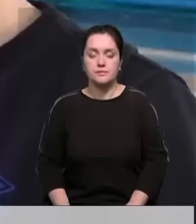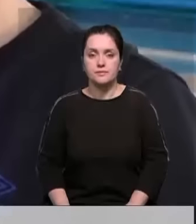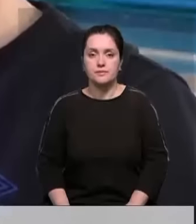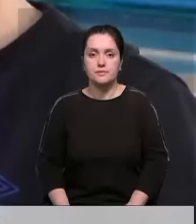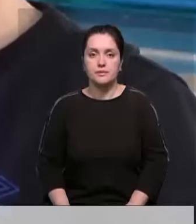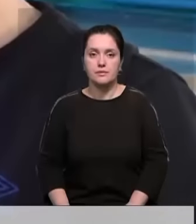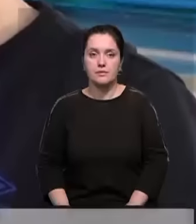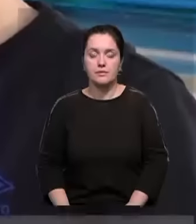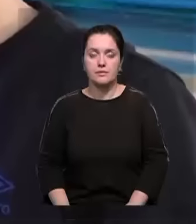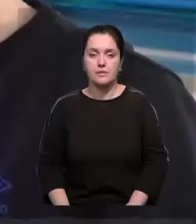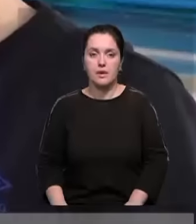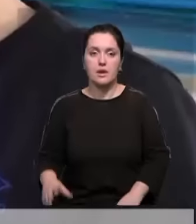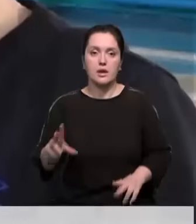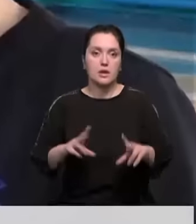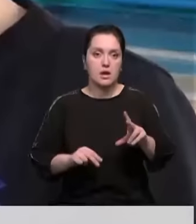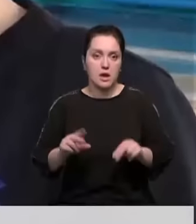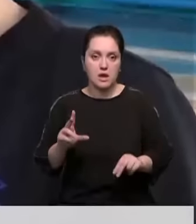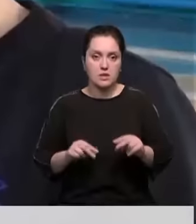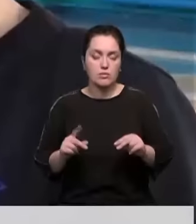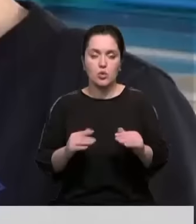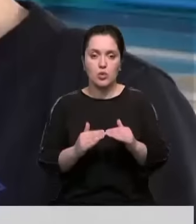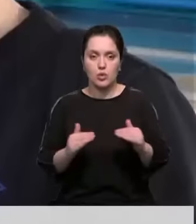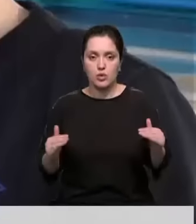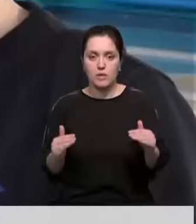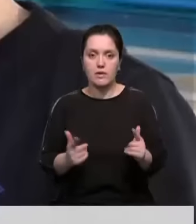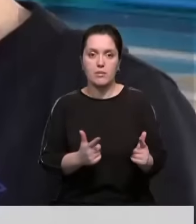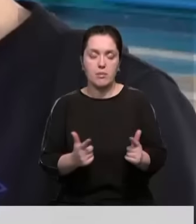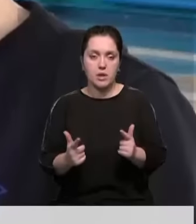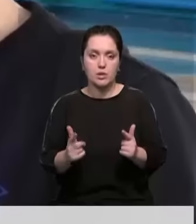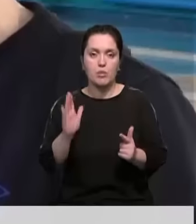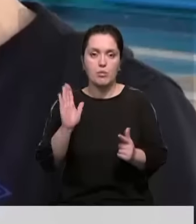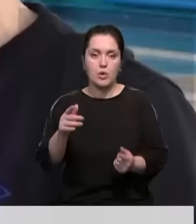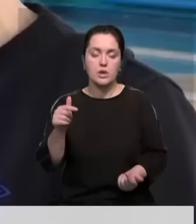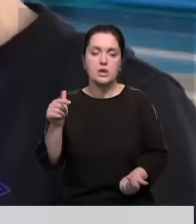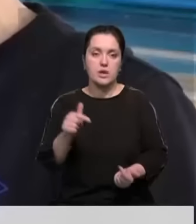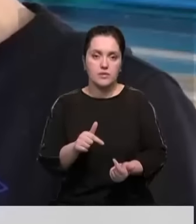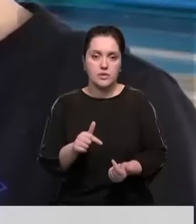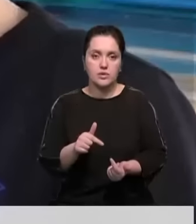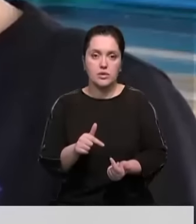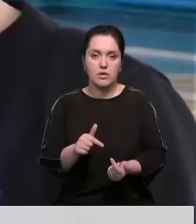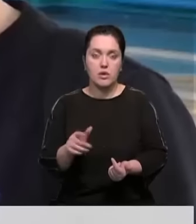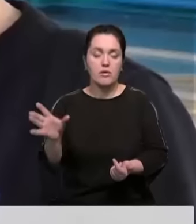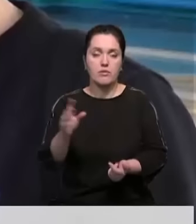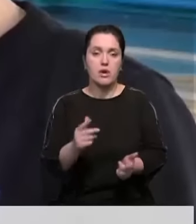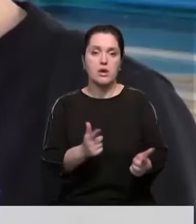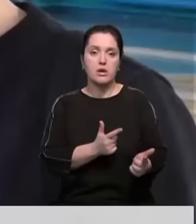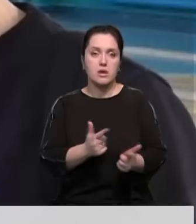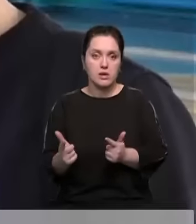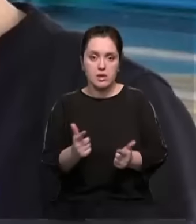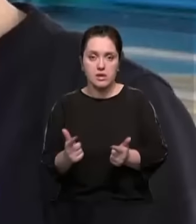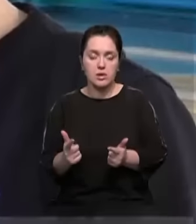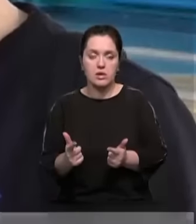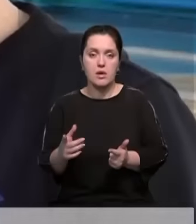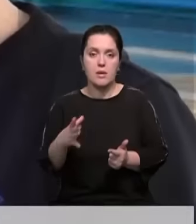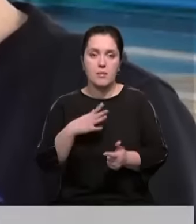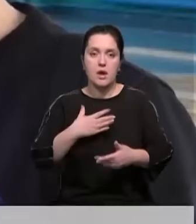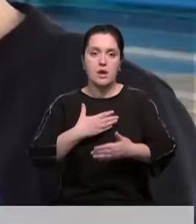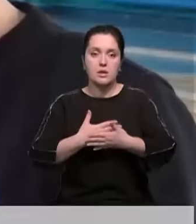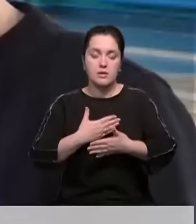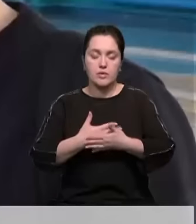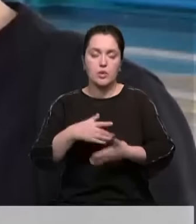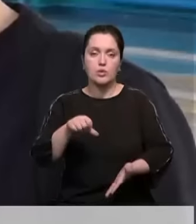что уровень подготовки будет соответствующим. Все готовились, все принимали активное